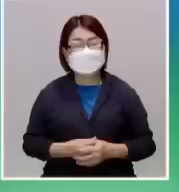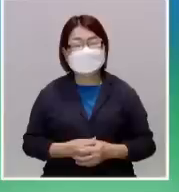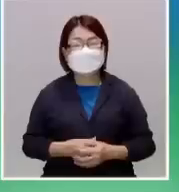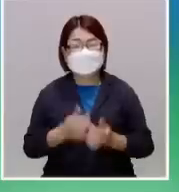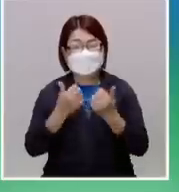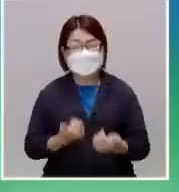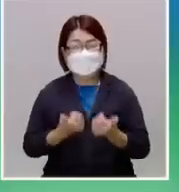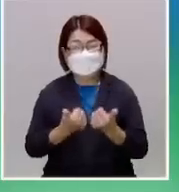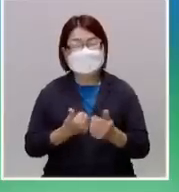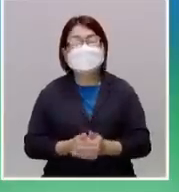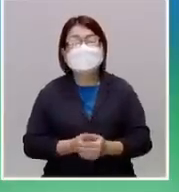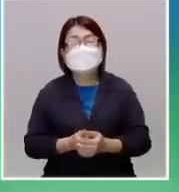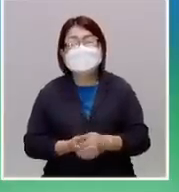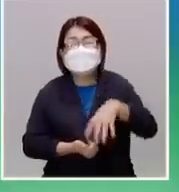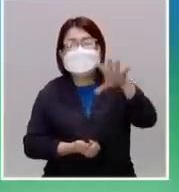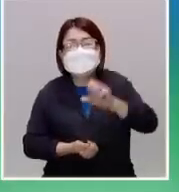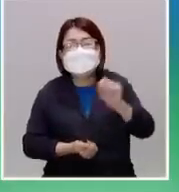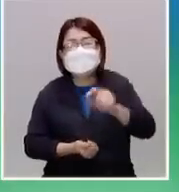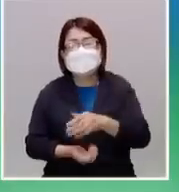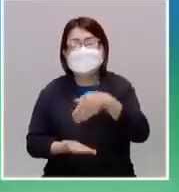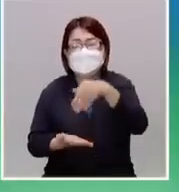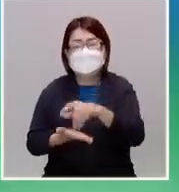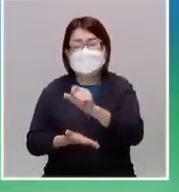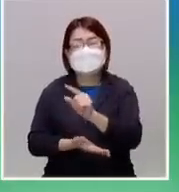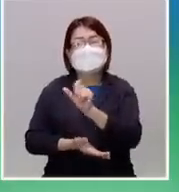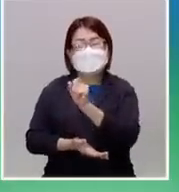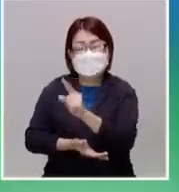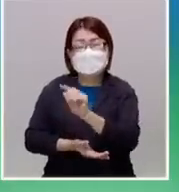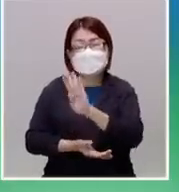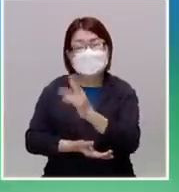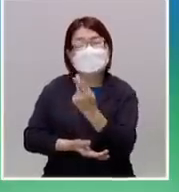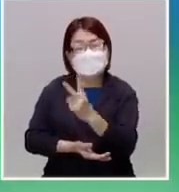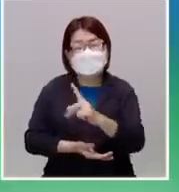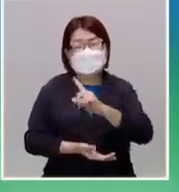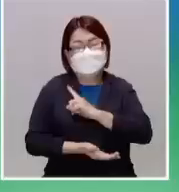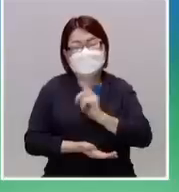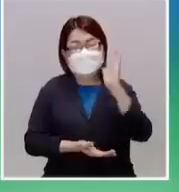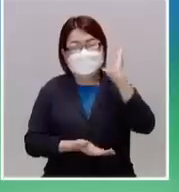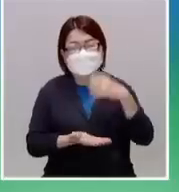ข้อมูลจากศูนย์ข้อมูลโควิด-19 ที่รายงานตัวเลขผู้ติดเชื้อเพิ่ม